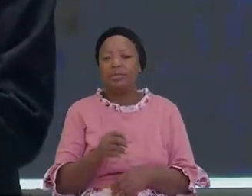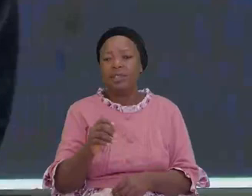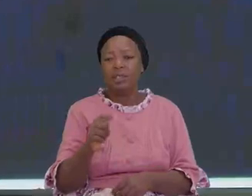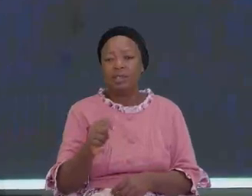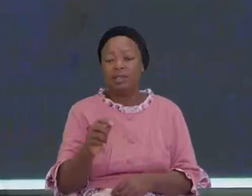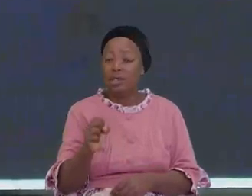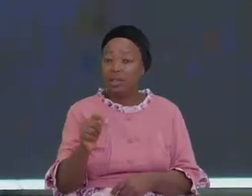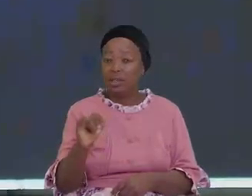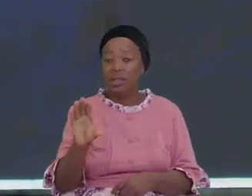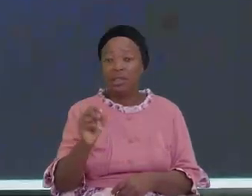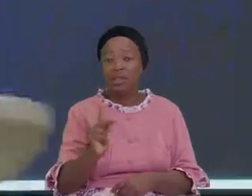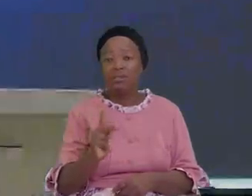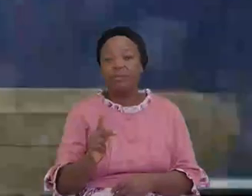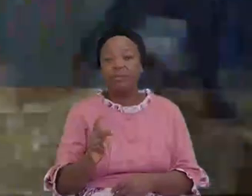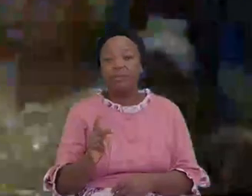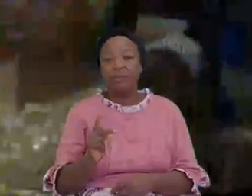pour pouvoir marcher.